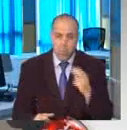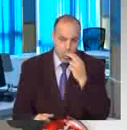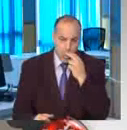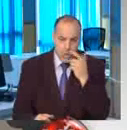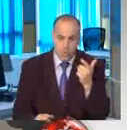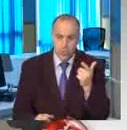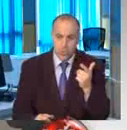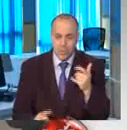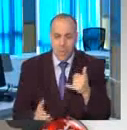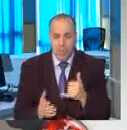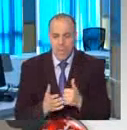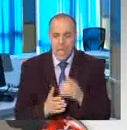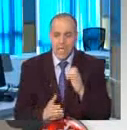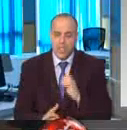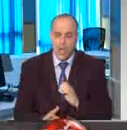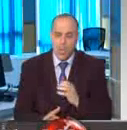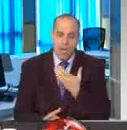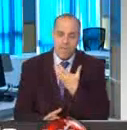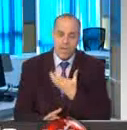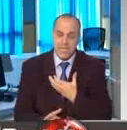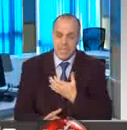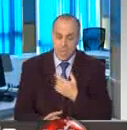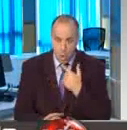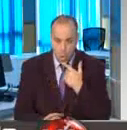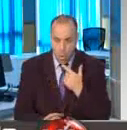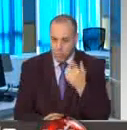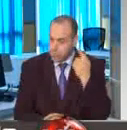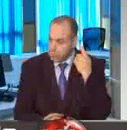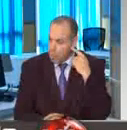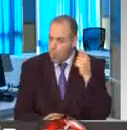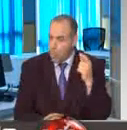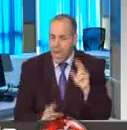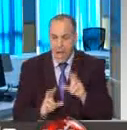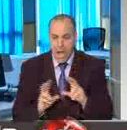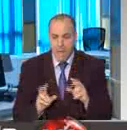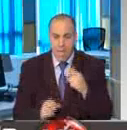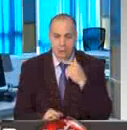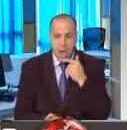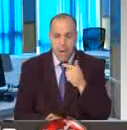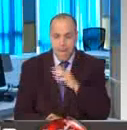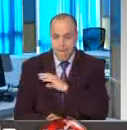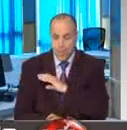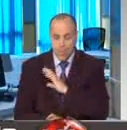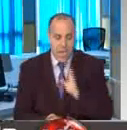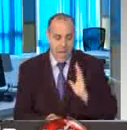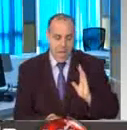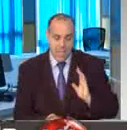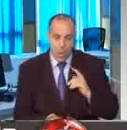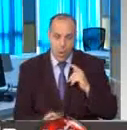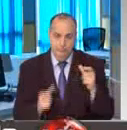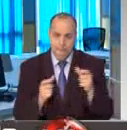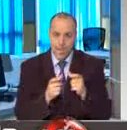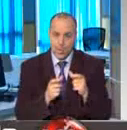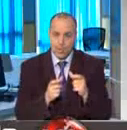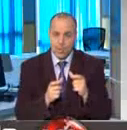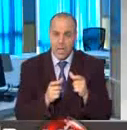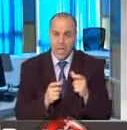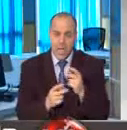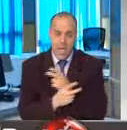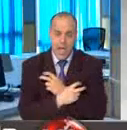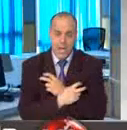بمقاطعة هلمند جنوب أفغانستان. ونقلت مصادر إعلامية عن مسؤول عسكري أن مجموعة من مسلحي